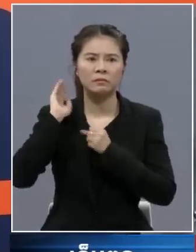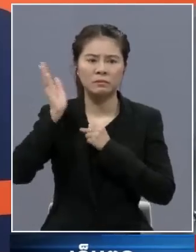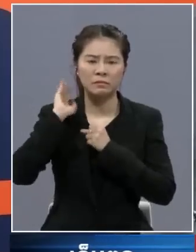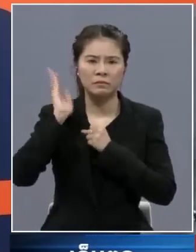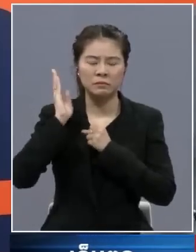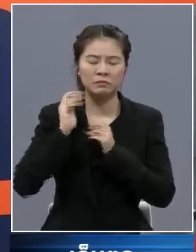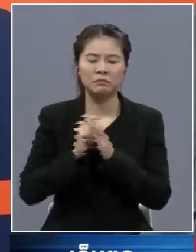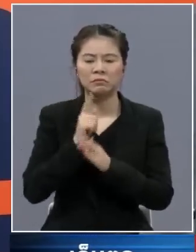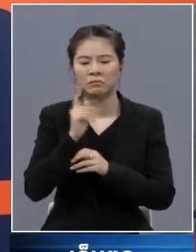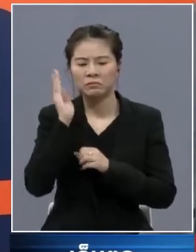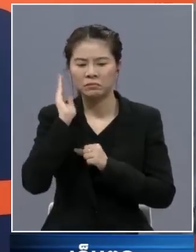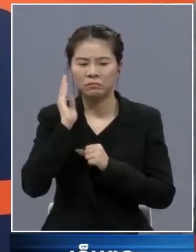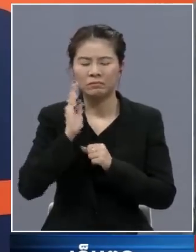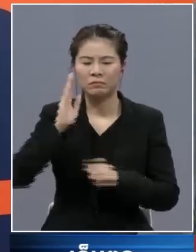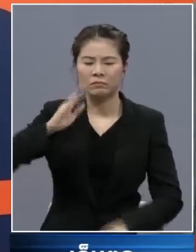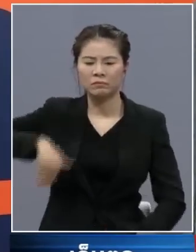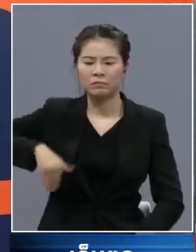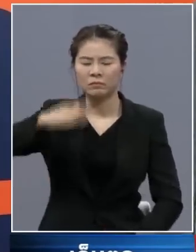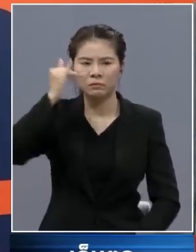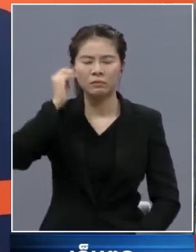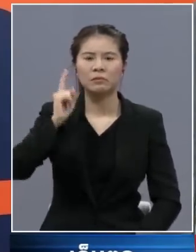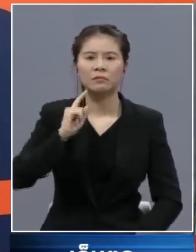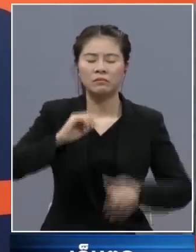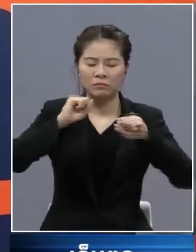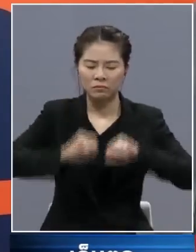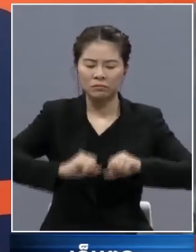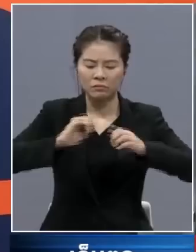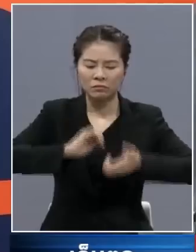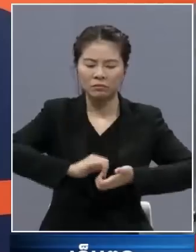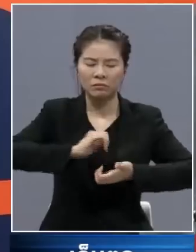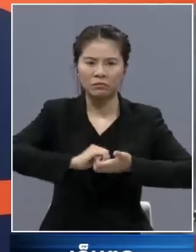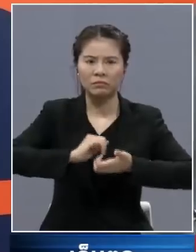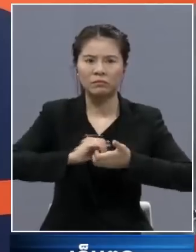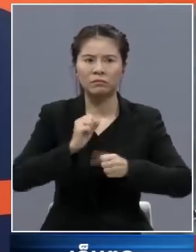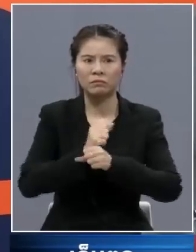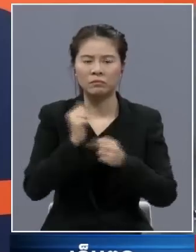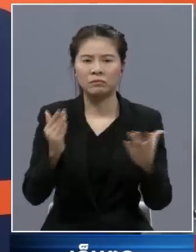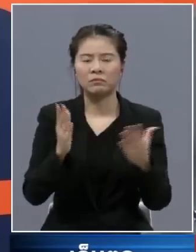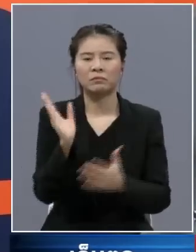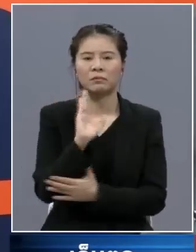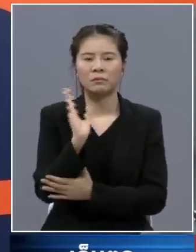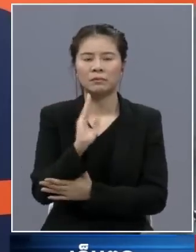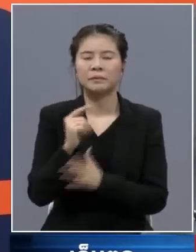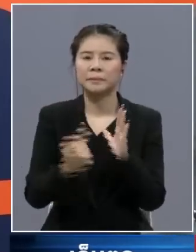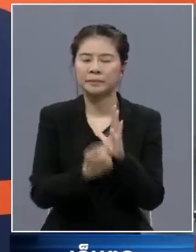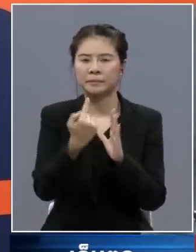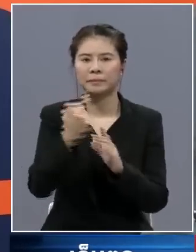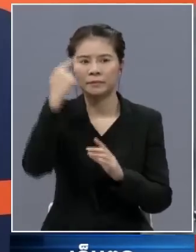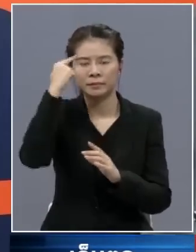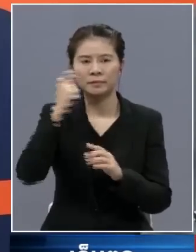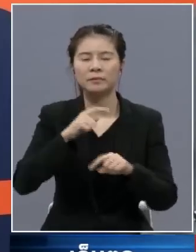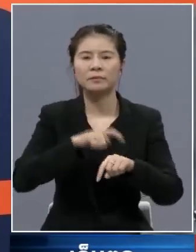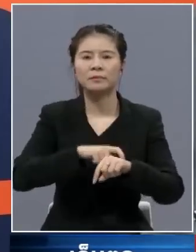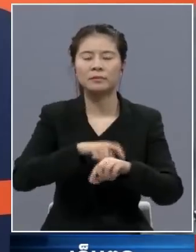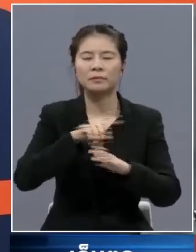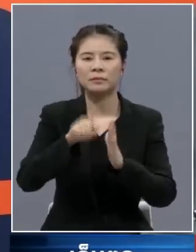พิ่มหรือว่าตัดข้อความบางส่วนใน MOU ในเรื่องของนิรโทษกรรมออกไปคุณพิธาบอกว่าคงไม่ใช่แค่นั้นตอนแรกเนี่ยคิดว่าจะใช้เวลาแค่1ชั่วโม